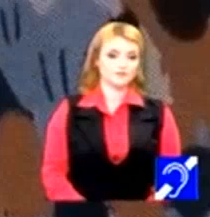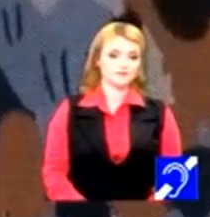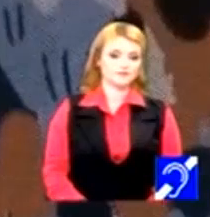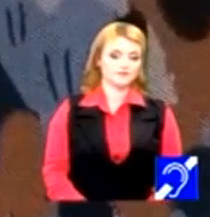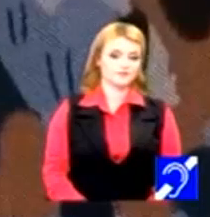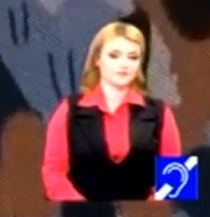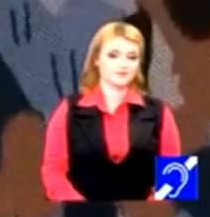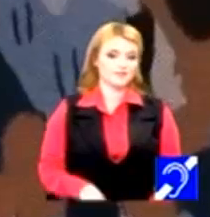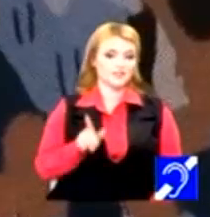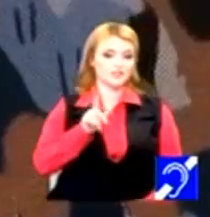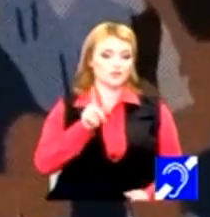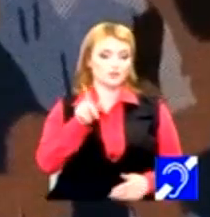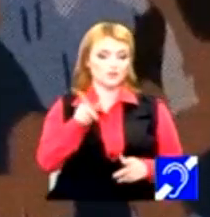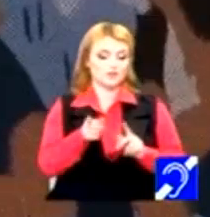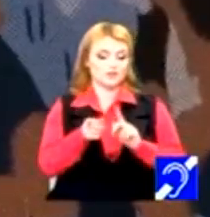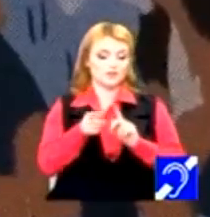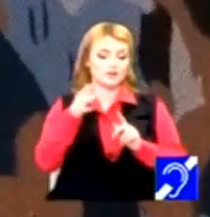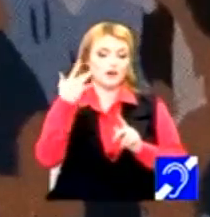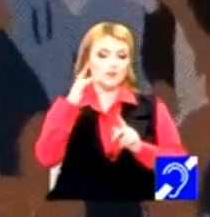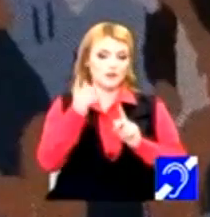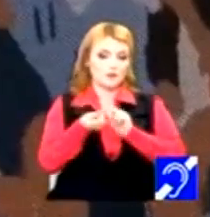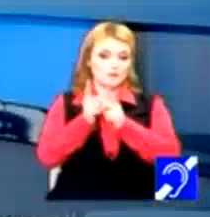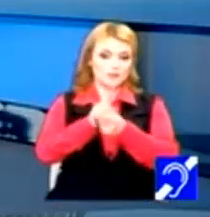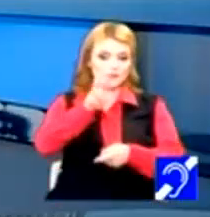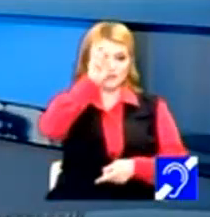States, build communism in the United States.